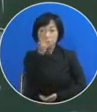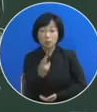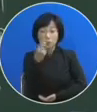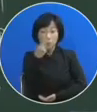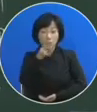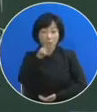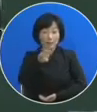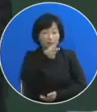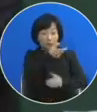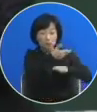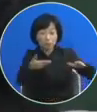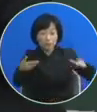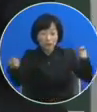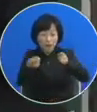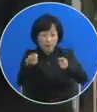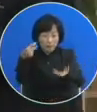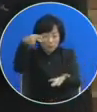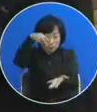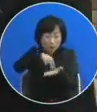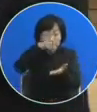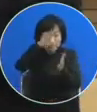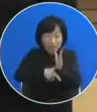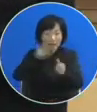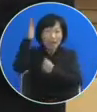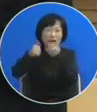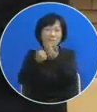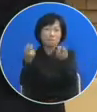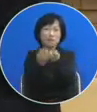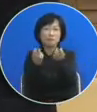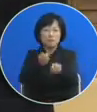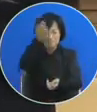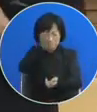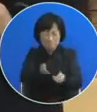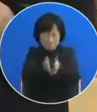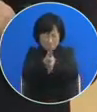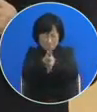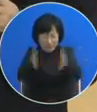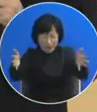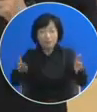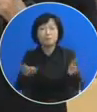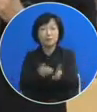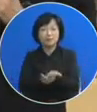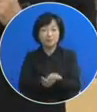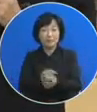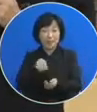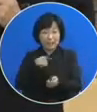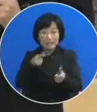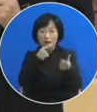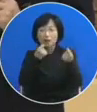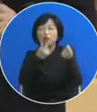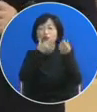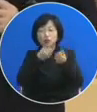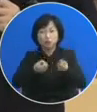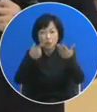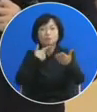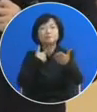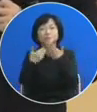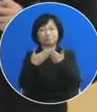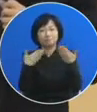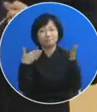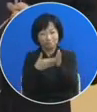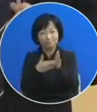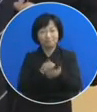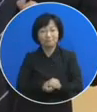when they stood in front of the Jordan, God split it. 저는 이 축복을 봤습니다. Then I saw this blessing. 너무너무 감사합니다. And I'm so thankful for